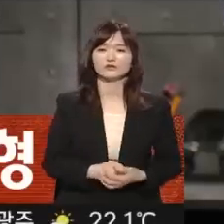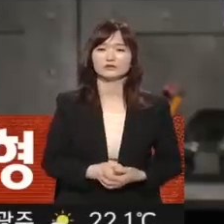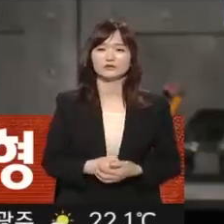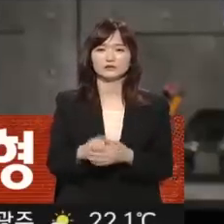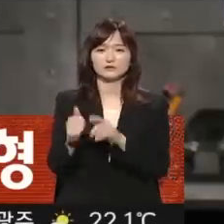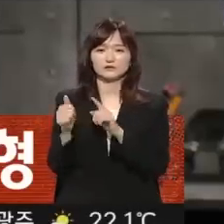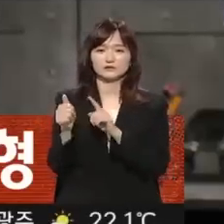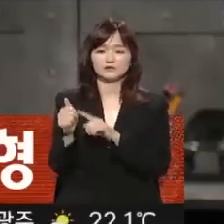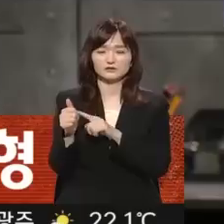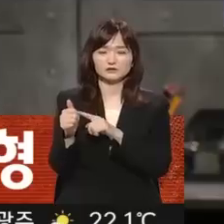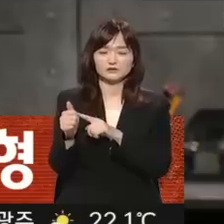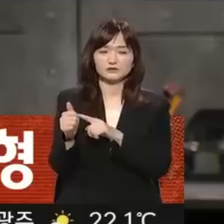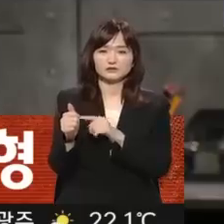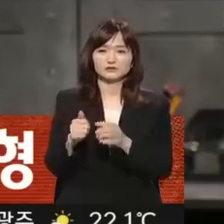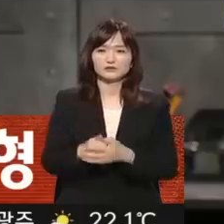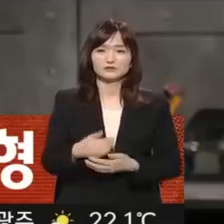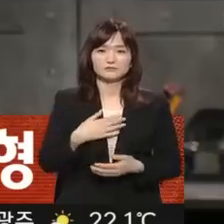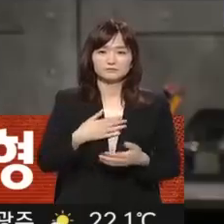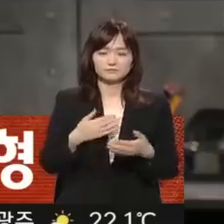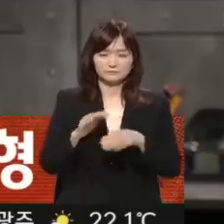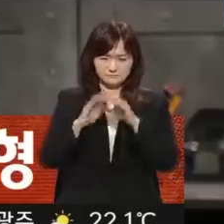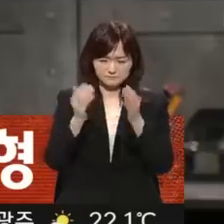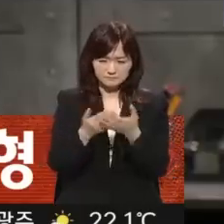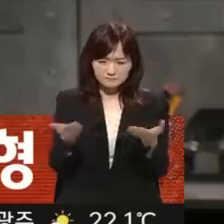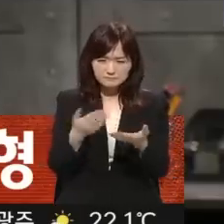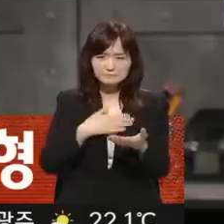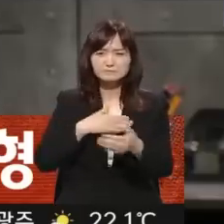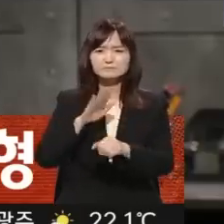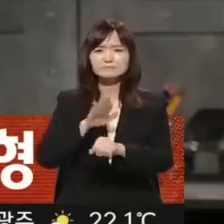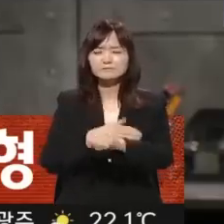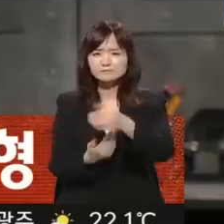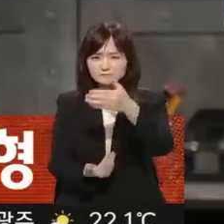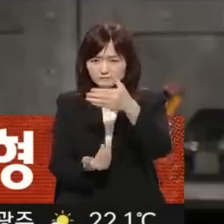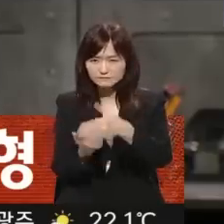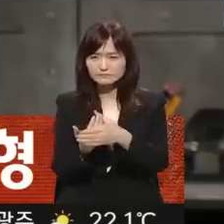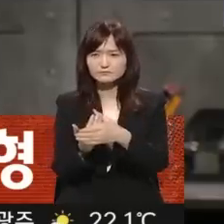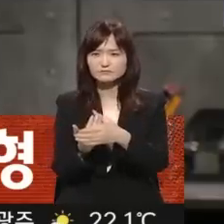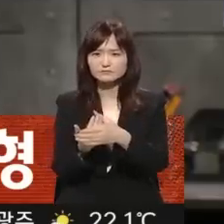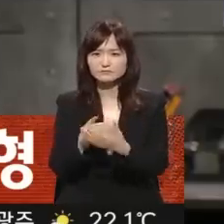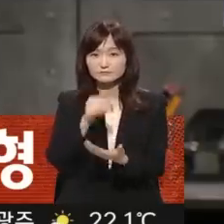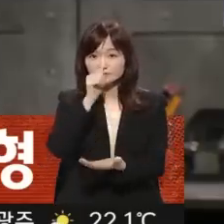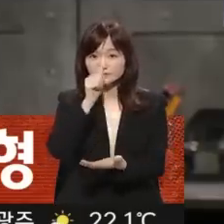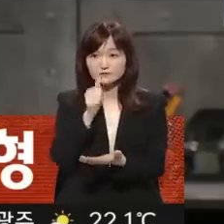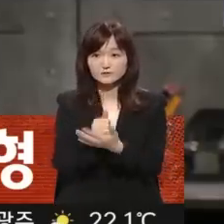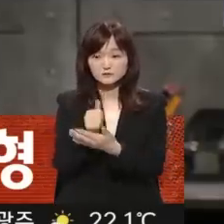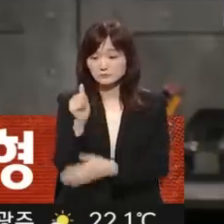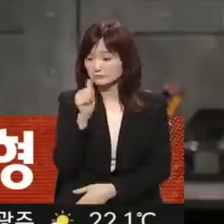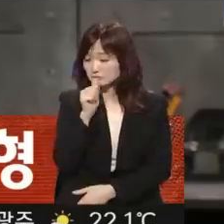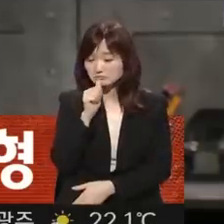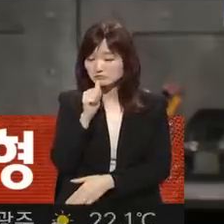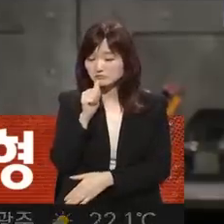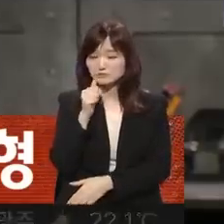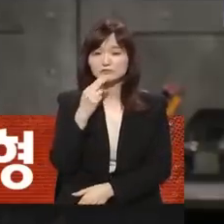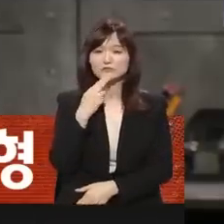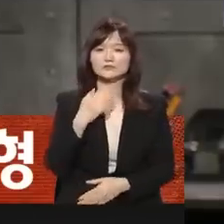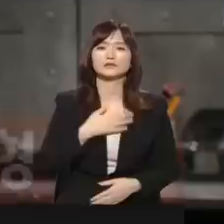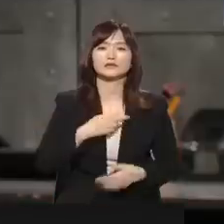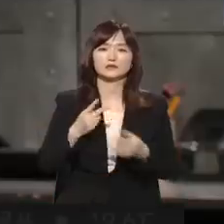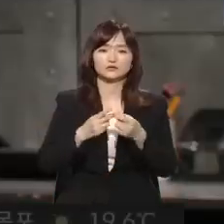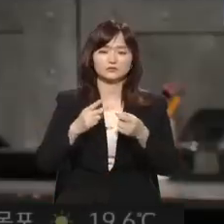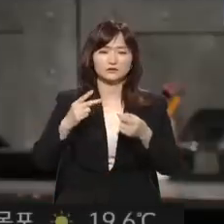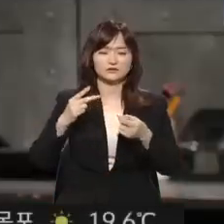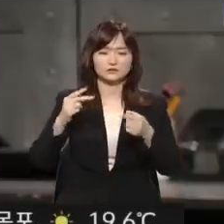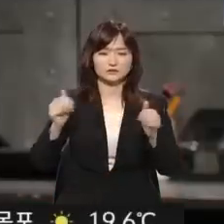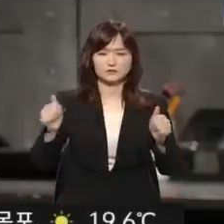사람이 이렇게 이야기를 했습니다 내 모든 일은 내 잘못으로 벌어진 일이다 그렇기 때문에 죄를 변호할 마음도 없다 나는 항소할 마음도